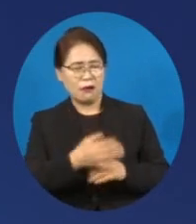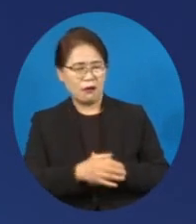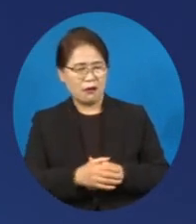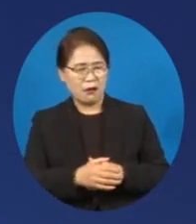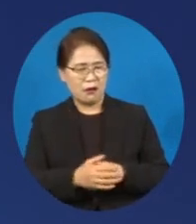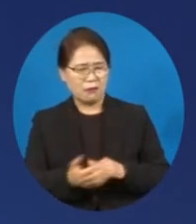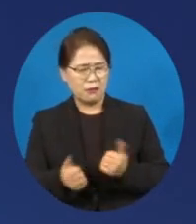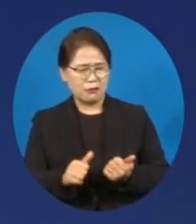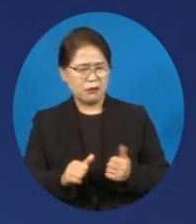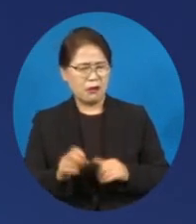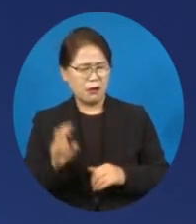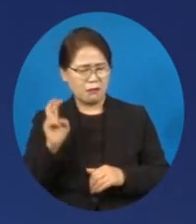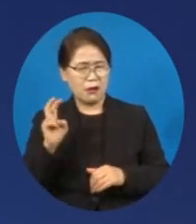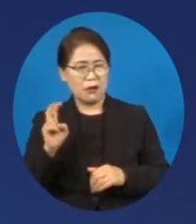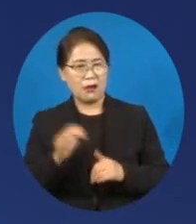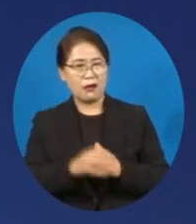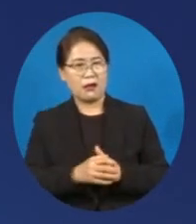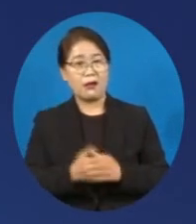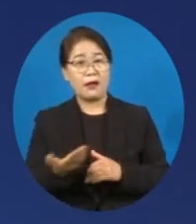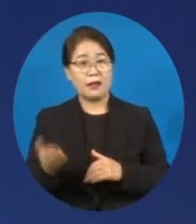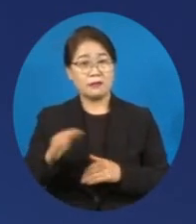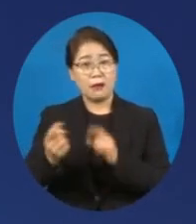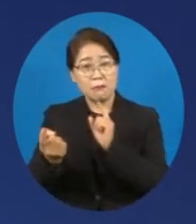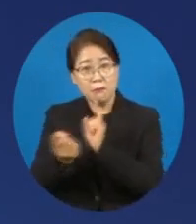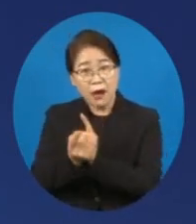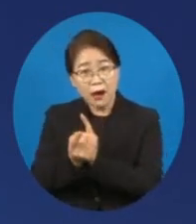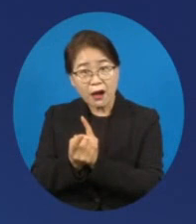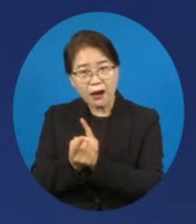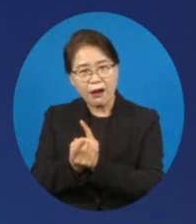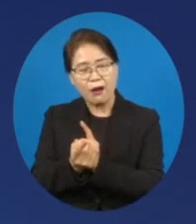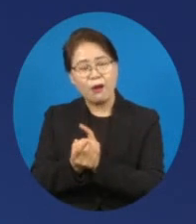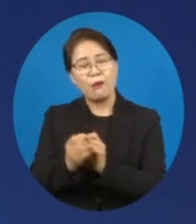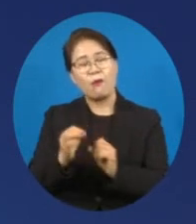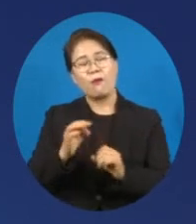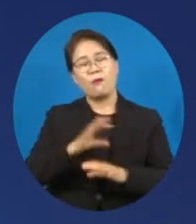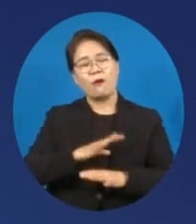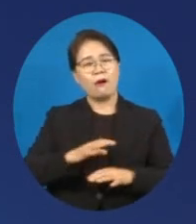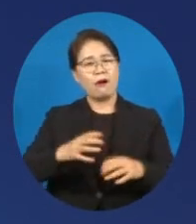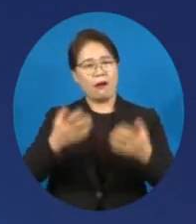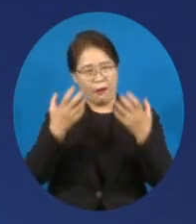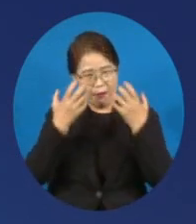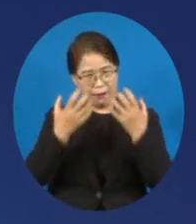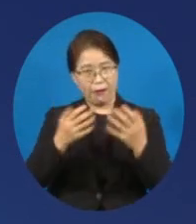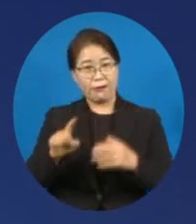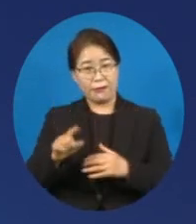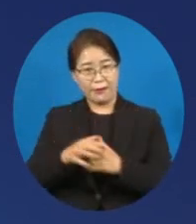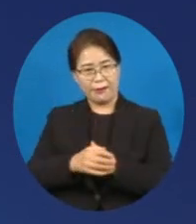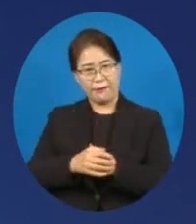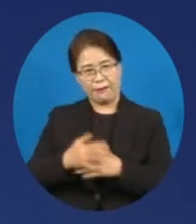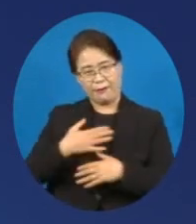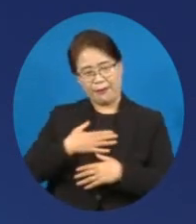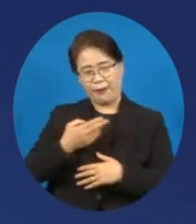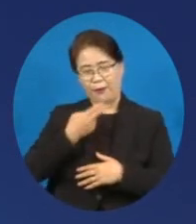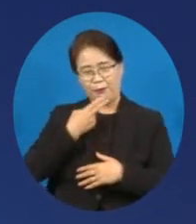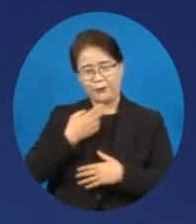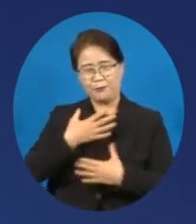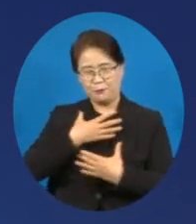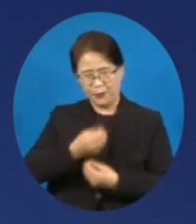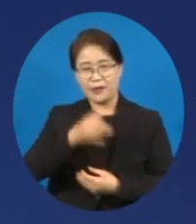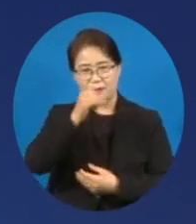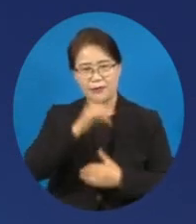몰라 그런데 만나 보니까 놀라운 것은 내게 없는 평안이 있는 거예요